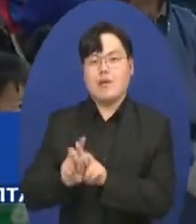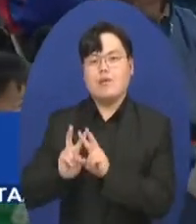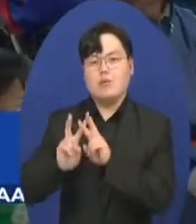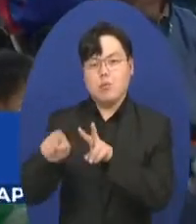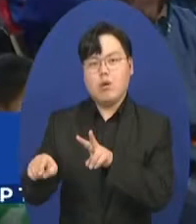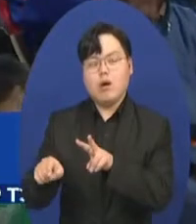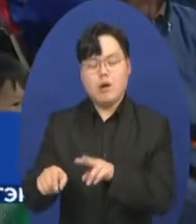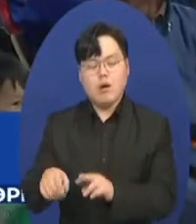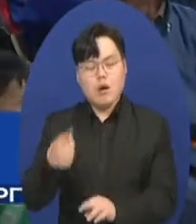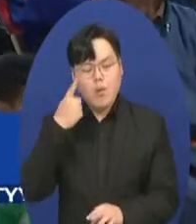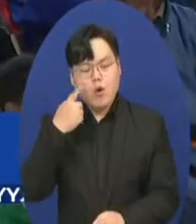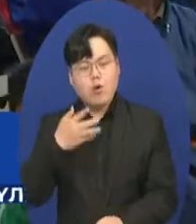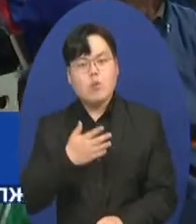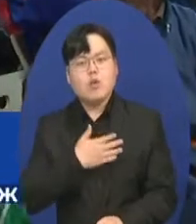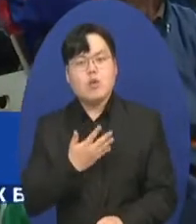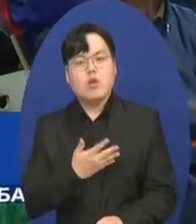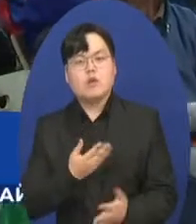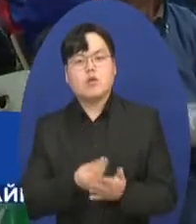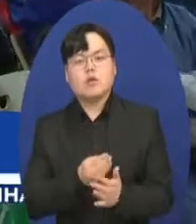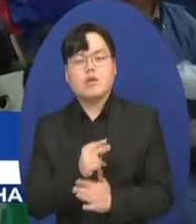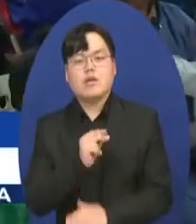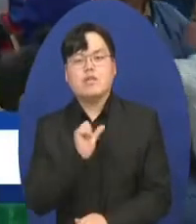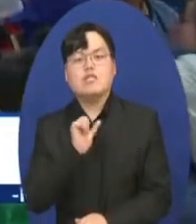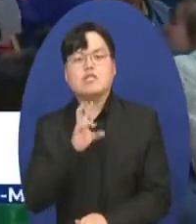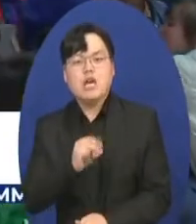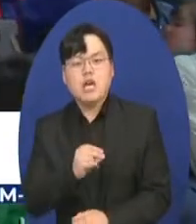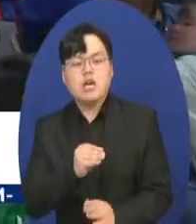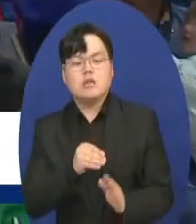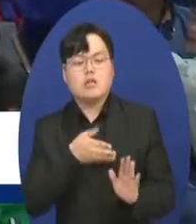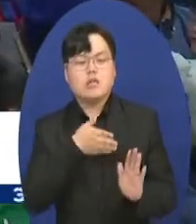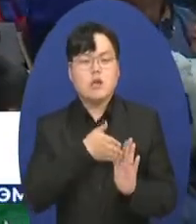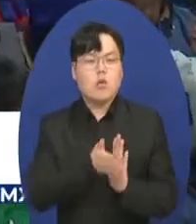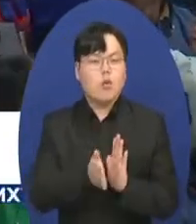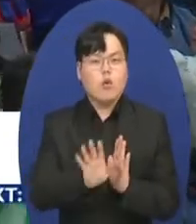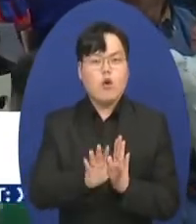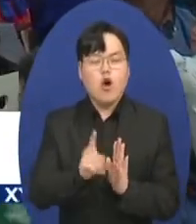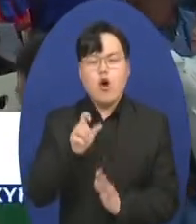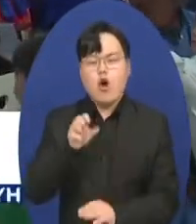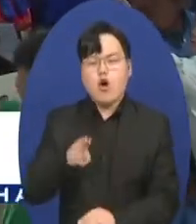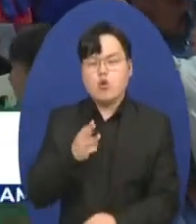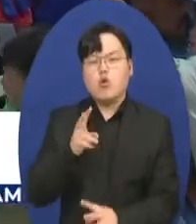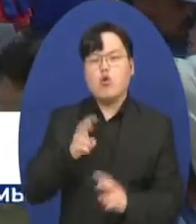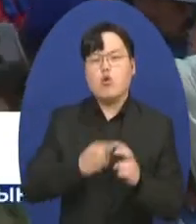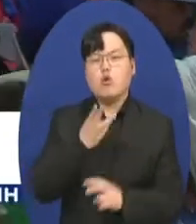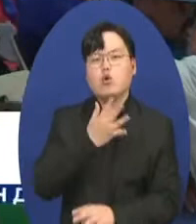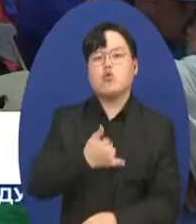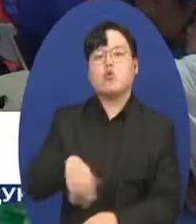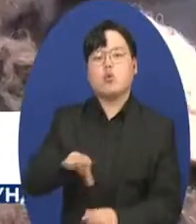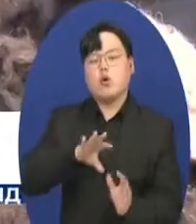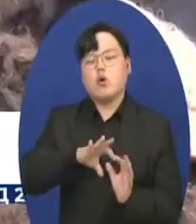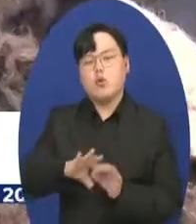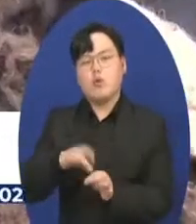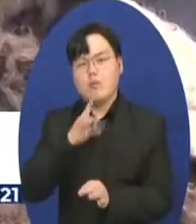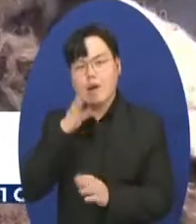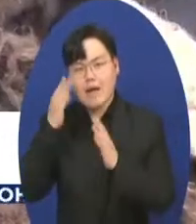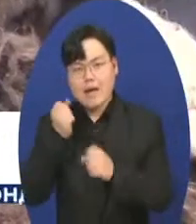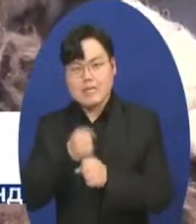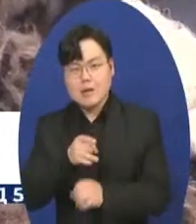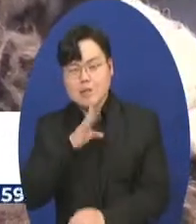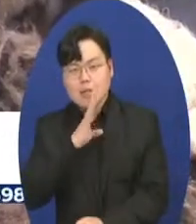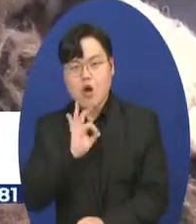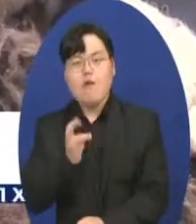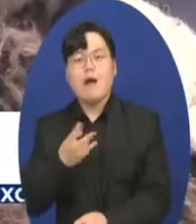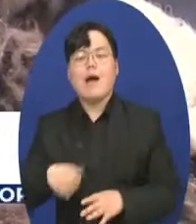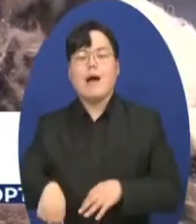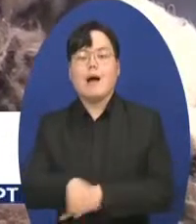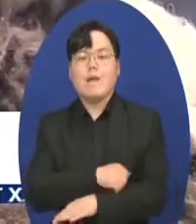бас одоо өдөөгийн иргэдийг чэнжээ дамжуулахгүй бол энэ хотын одоо үйлдвэрүүдтэй холбогдох тал дээр бас анхаарал хэлнэ гэж бодож байна. Өвөрхангай